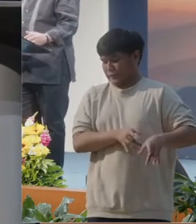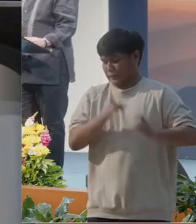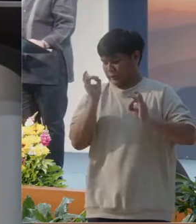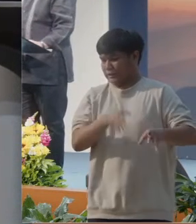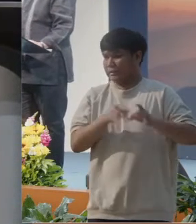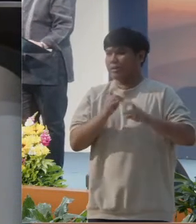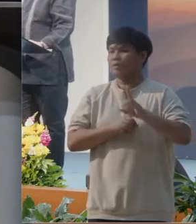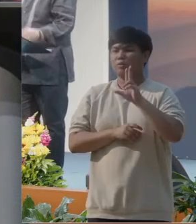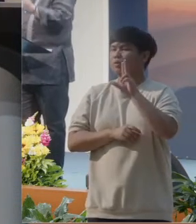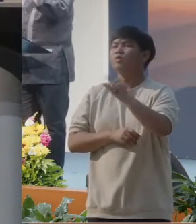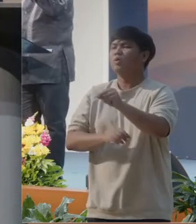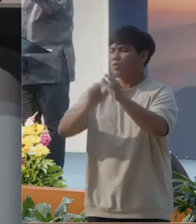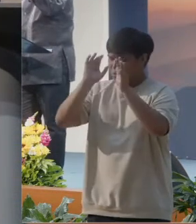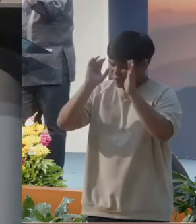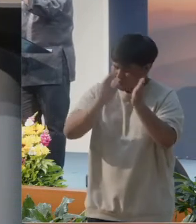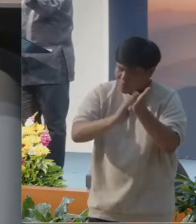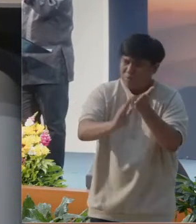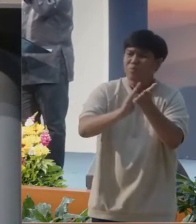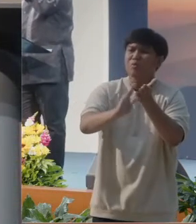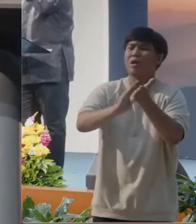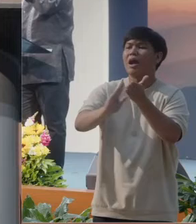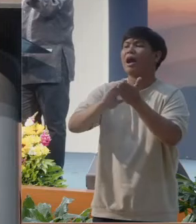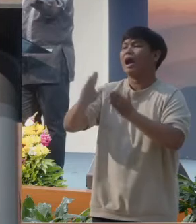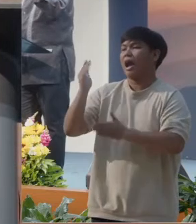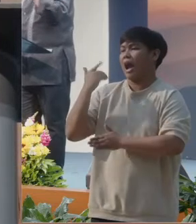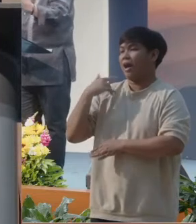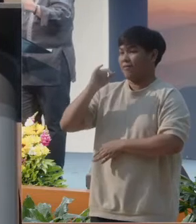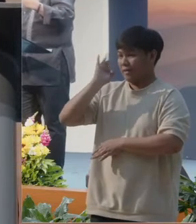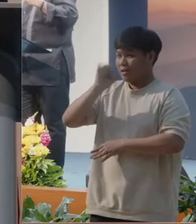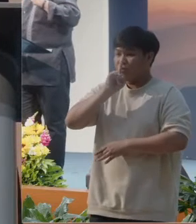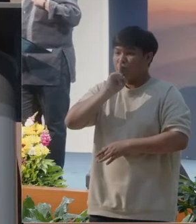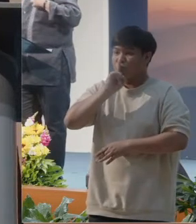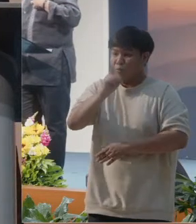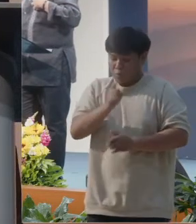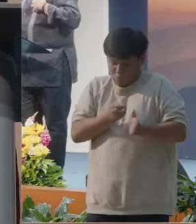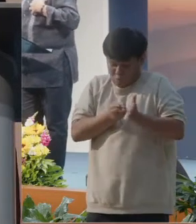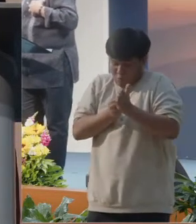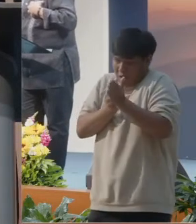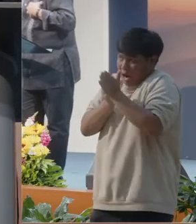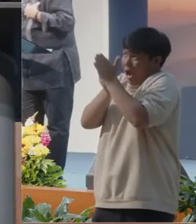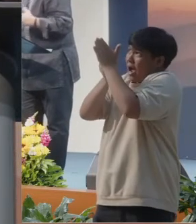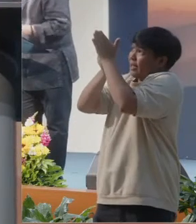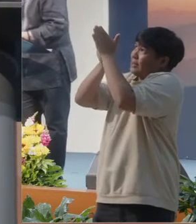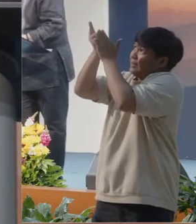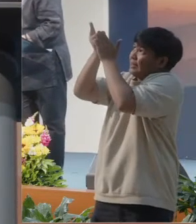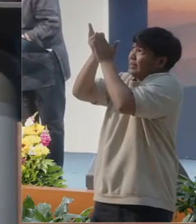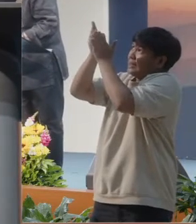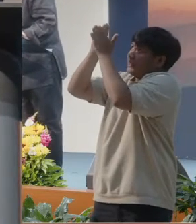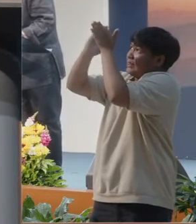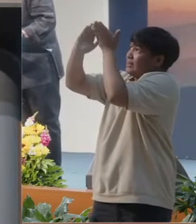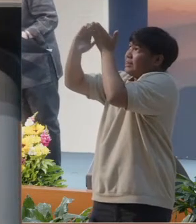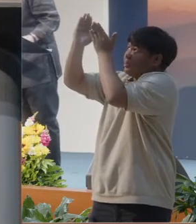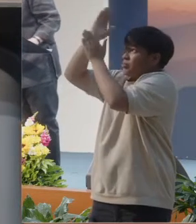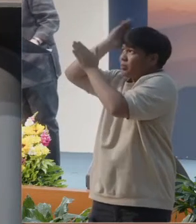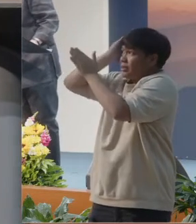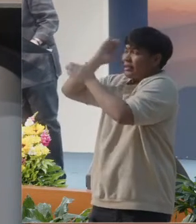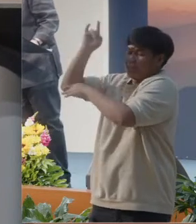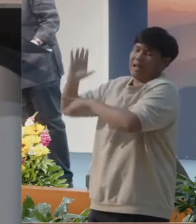po siya sa kanyang kapatawaran. Pagka nakita niya na tunay ang paghingi ng tawad sa ating